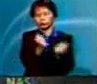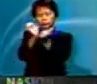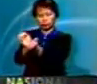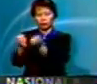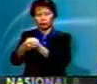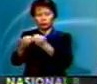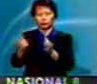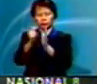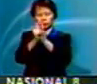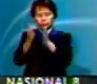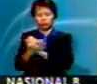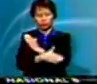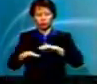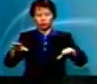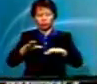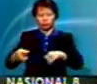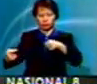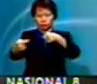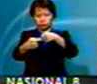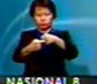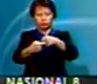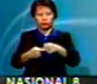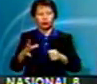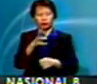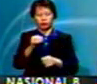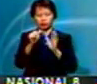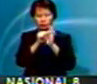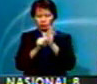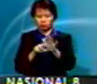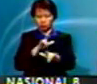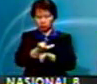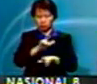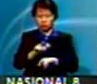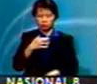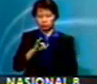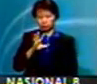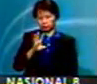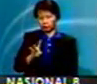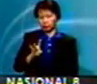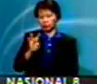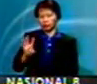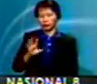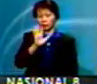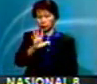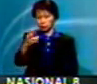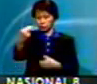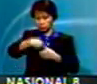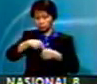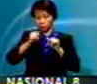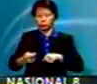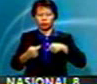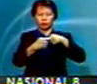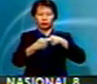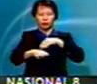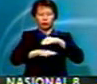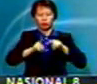pejabat peguam negara melakukan pendakwaan. Selain Akta Hasutan 1948, mereka yang terlibat juga boleh didakwa di